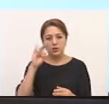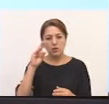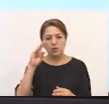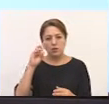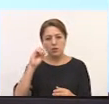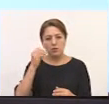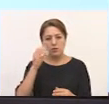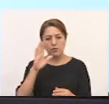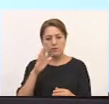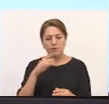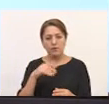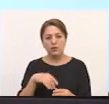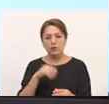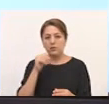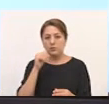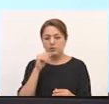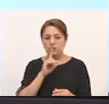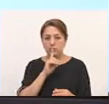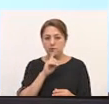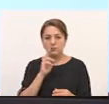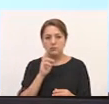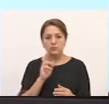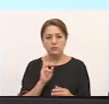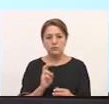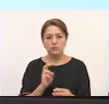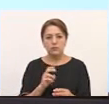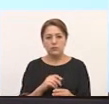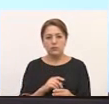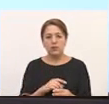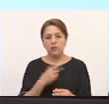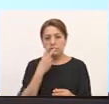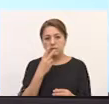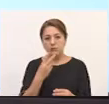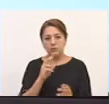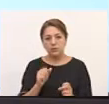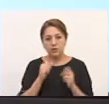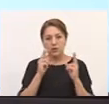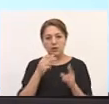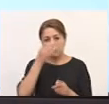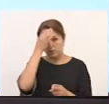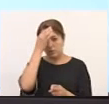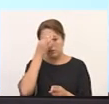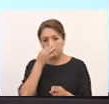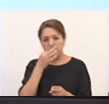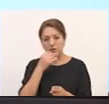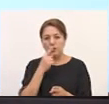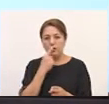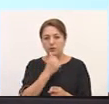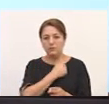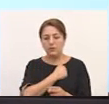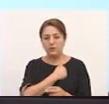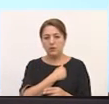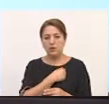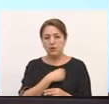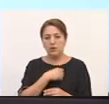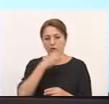Гринёв таится, Пугачёву таиться нечего. И все-таки гляньте, как ровно, по-офицерски, выпрямившись